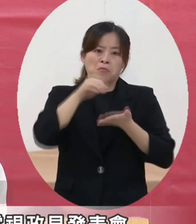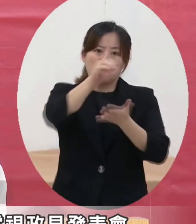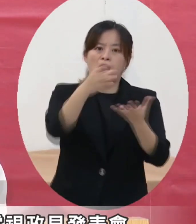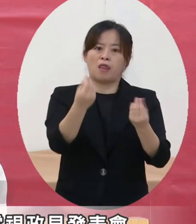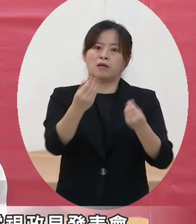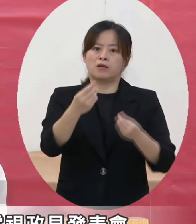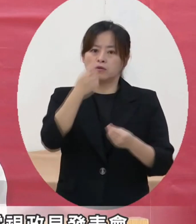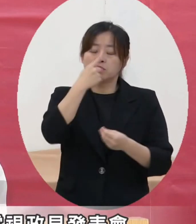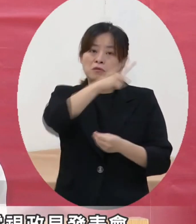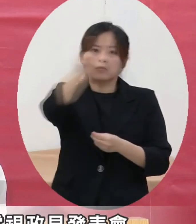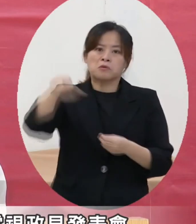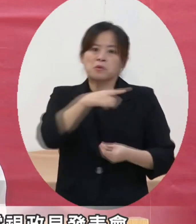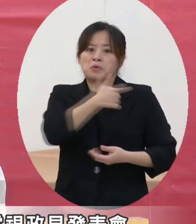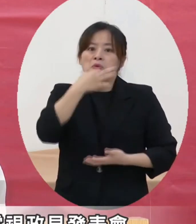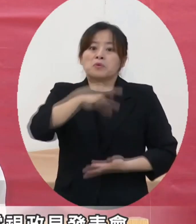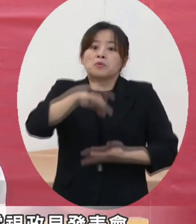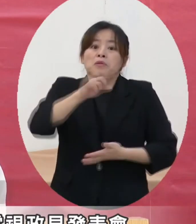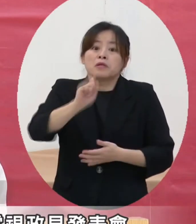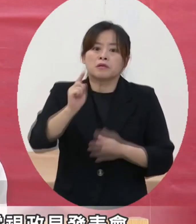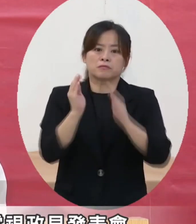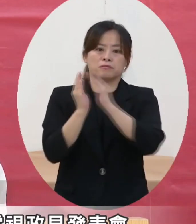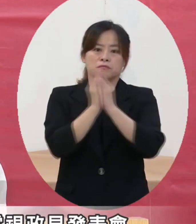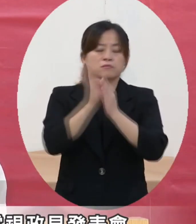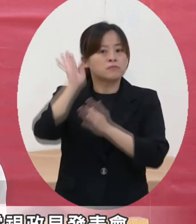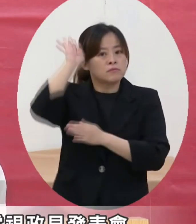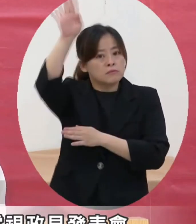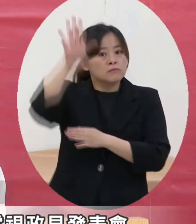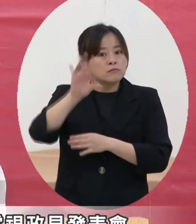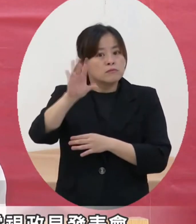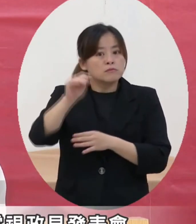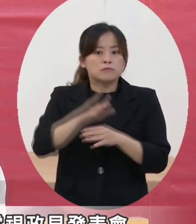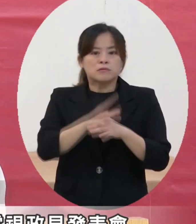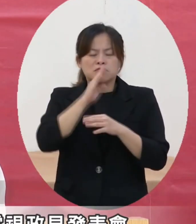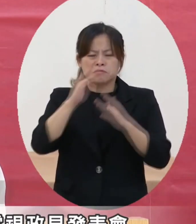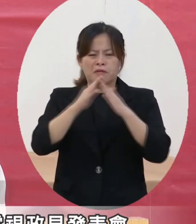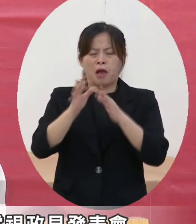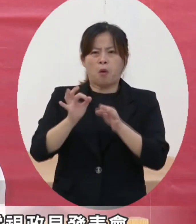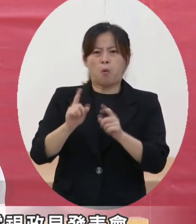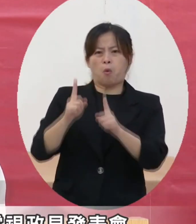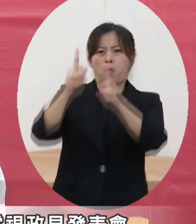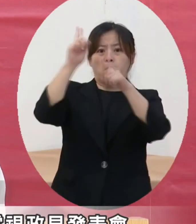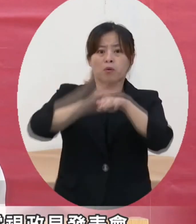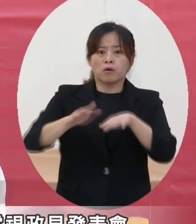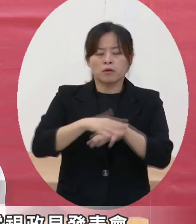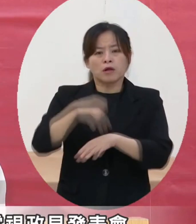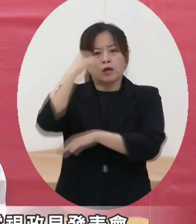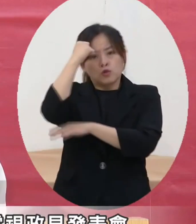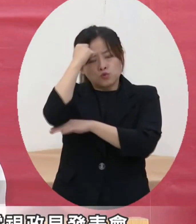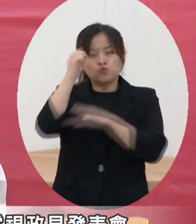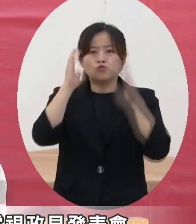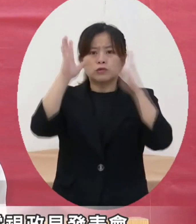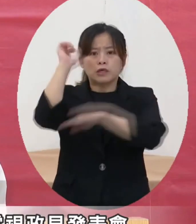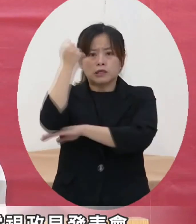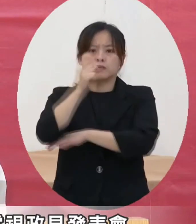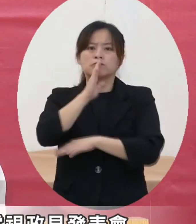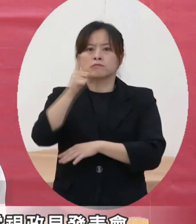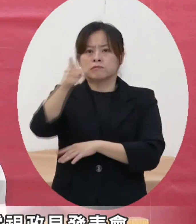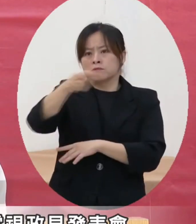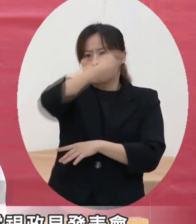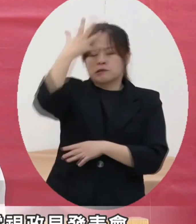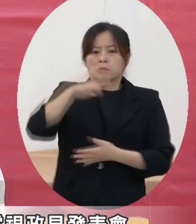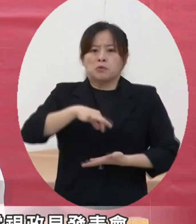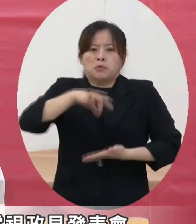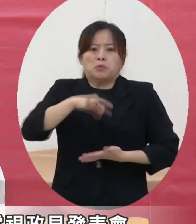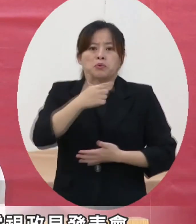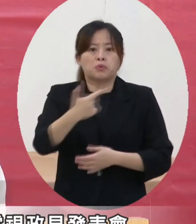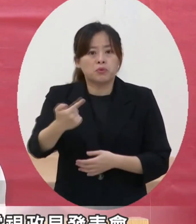见。以我们大家最担忧的就是桃园未来是不是有高房价的问题。桃园的居住正义是年轻人现在最担